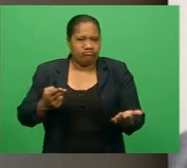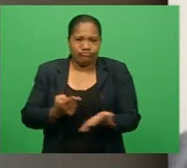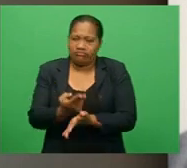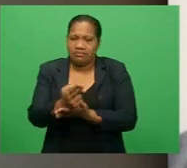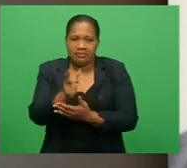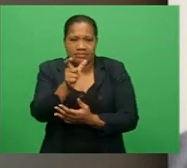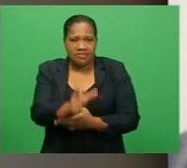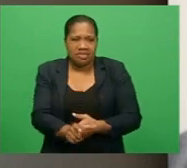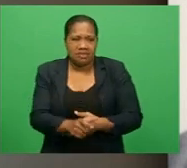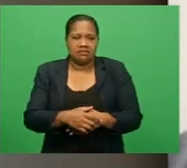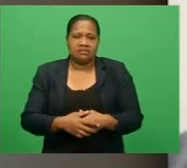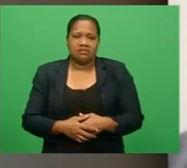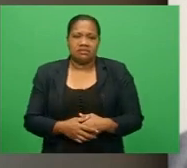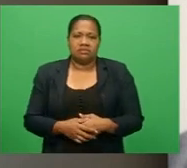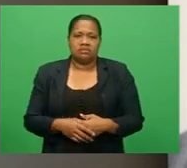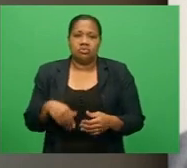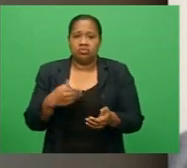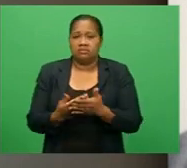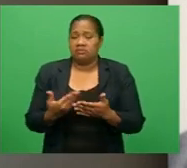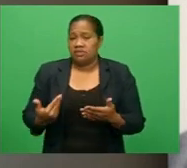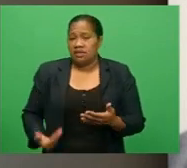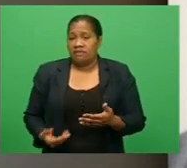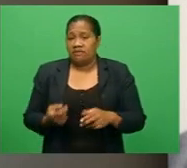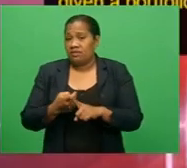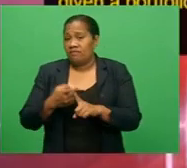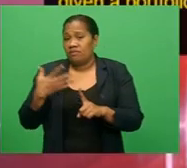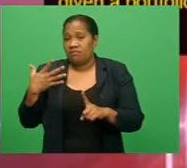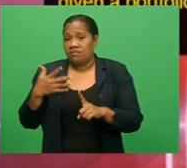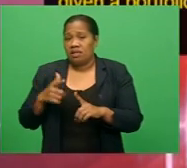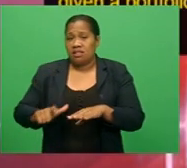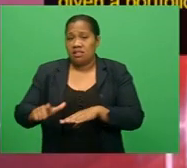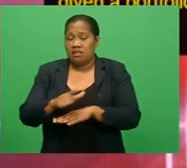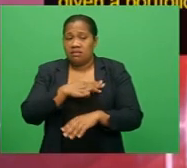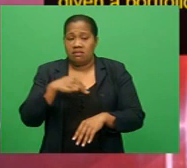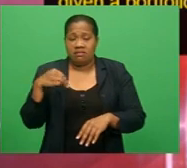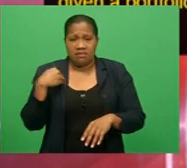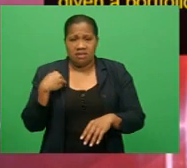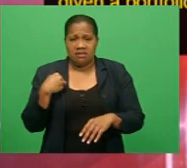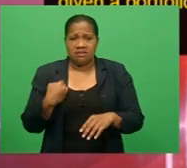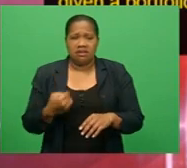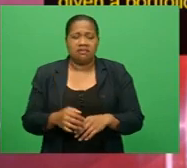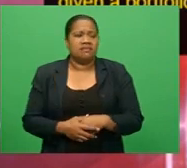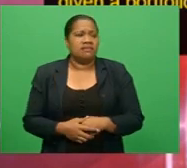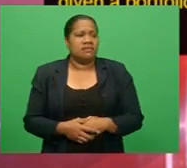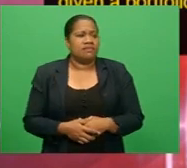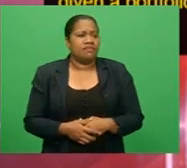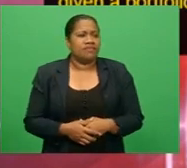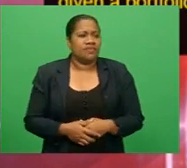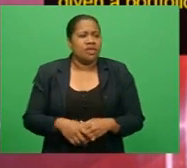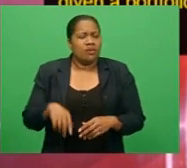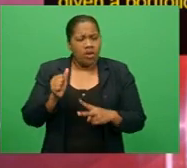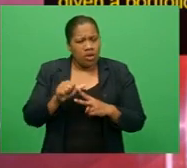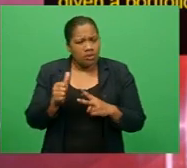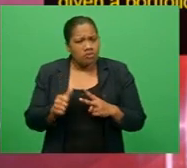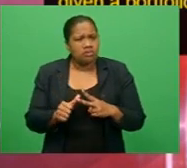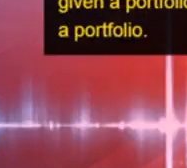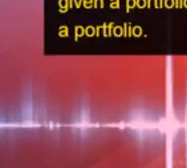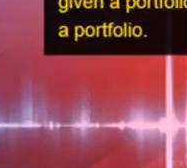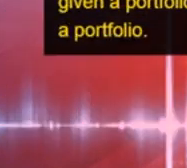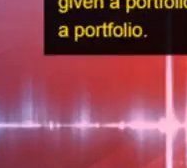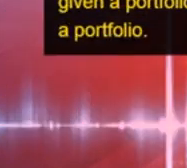on behalf of the former Lands Minister Ashnil Sudhakar. कंडीशन रहा जय दयाल के कि सुधाकर के एक पोर्टफोलियो